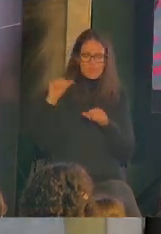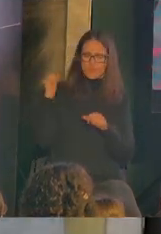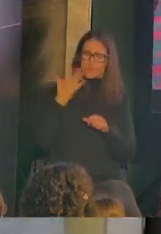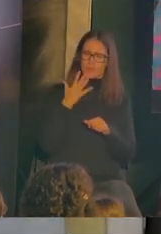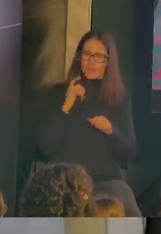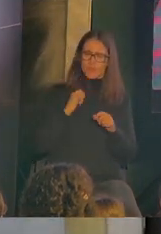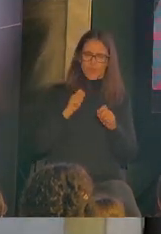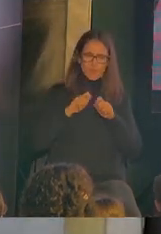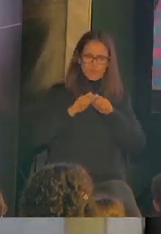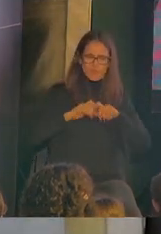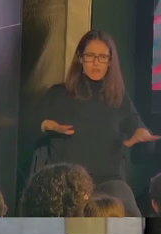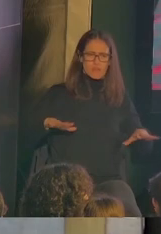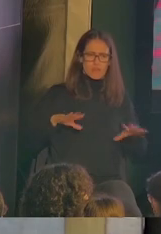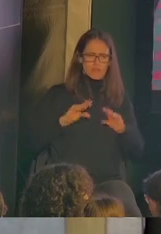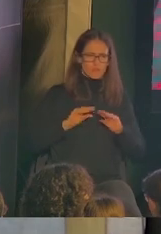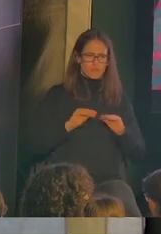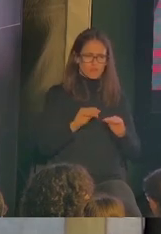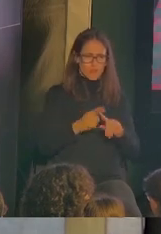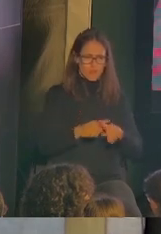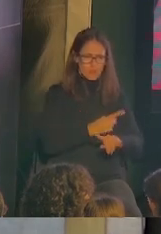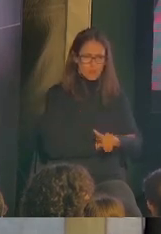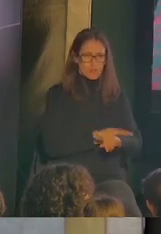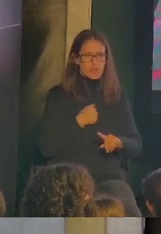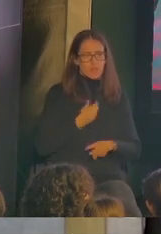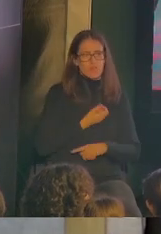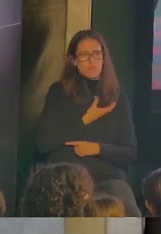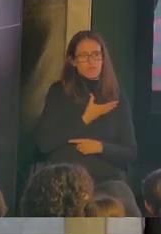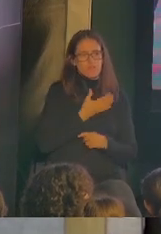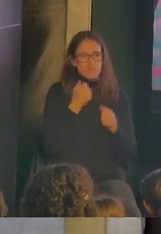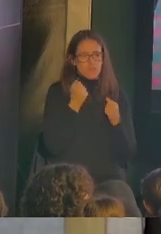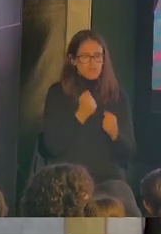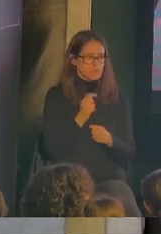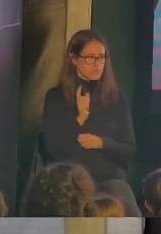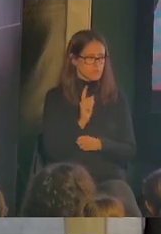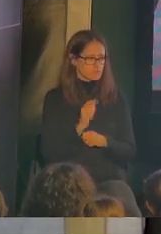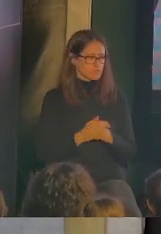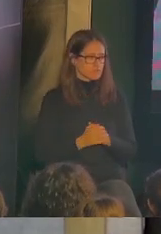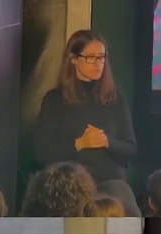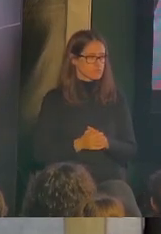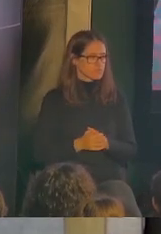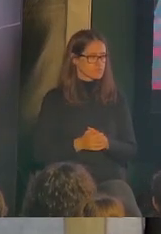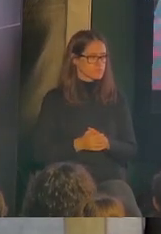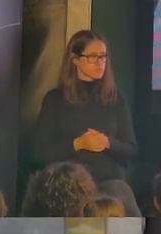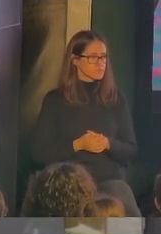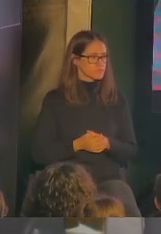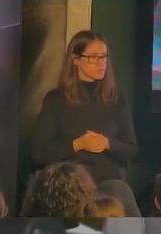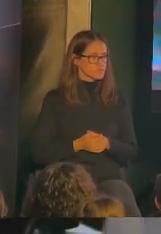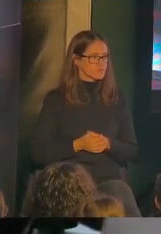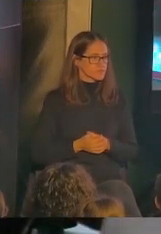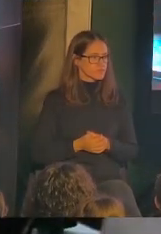dàtil i jo realment no sóc... Aviam si això...